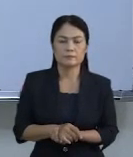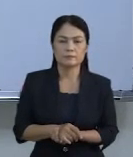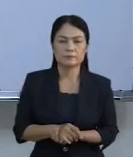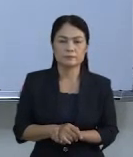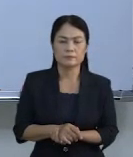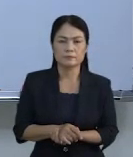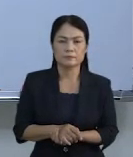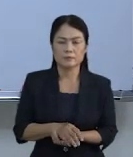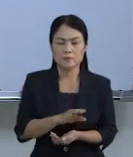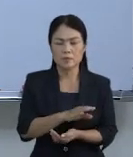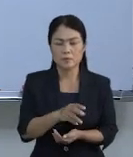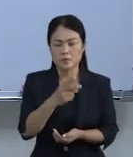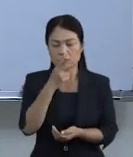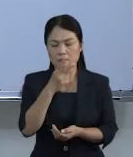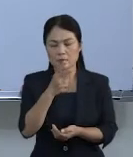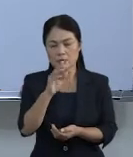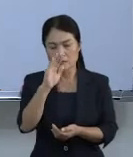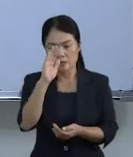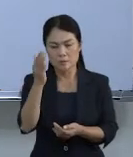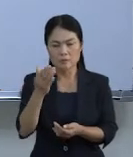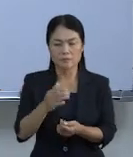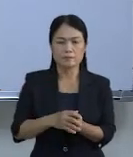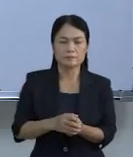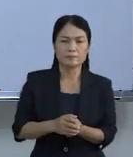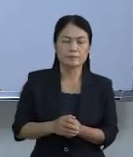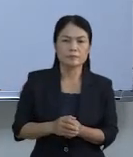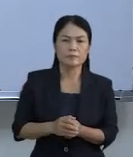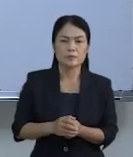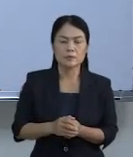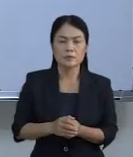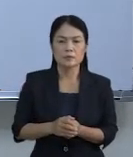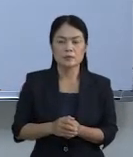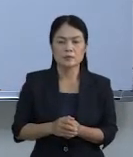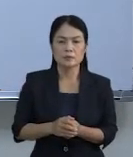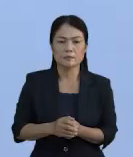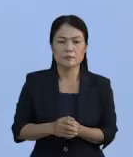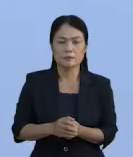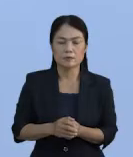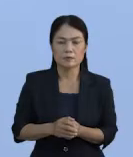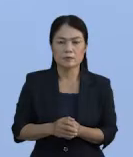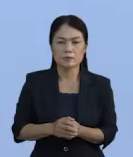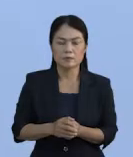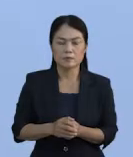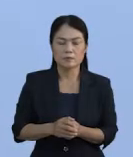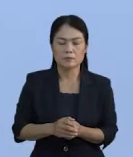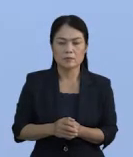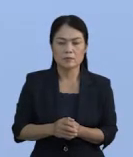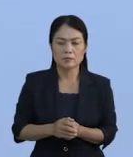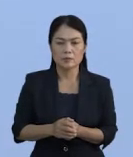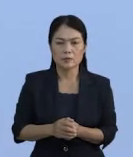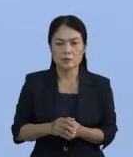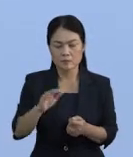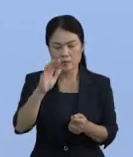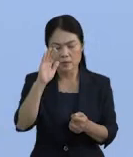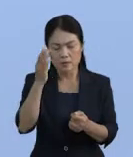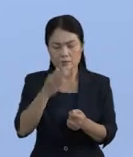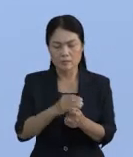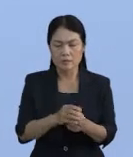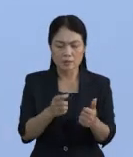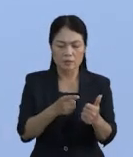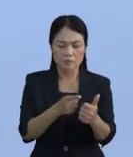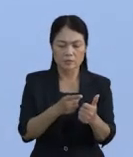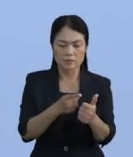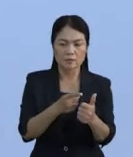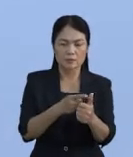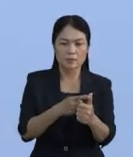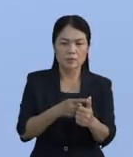và lấy con mơ rú và rú đồm ní và những mơ rú khăn nè con nè và rú đau mơ vía